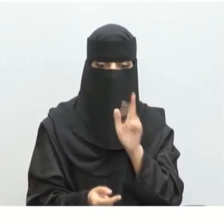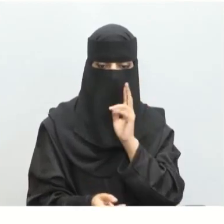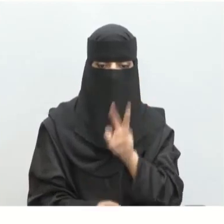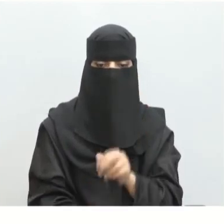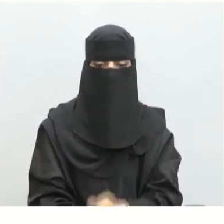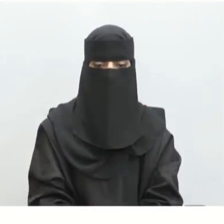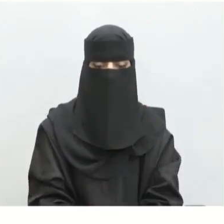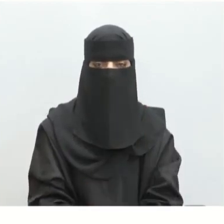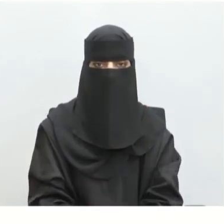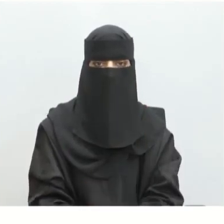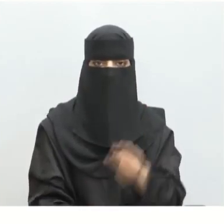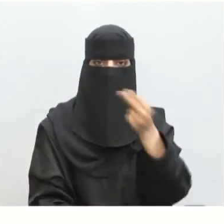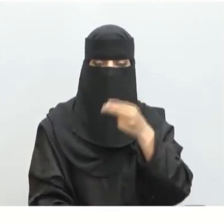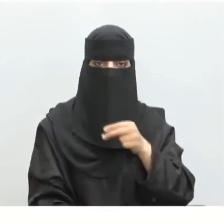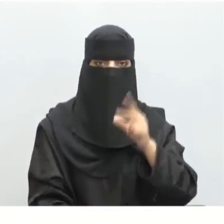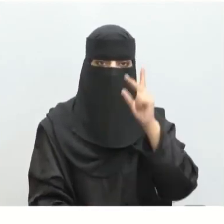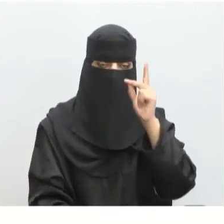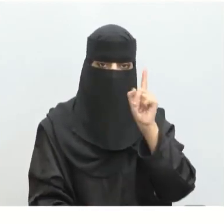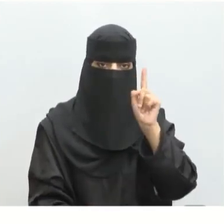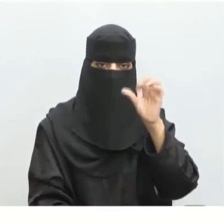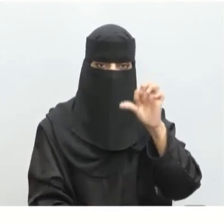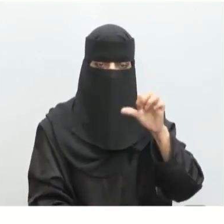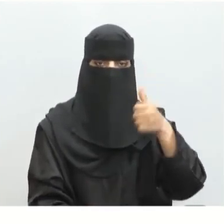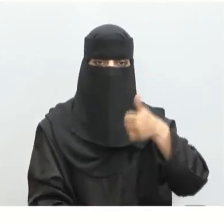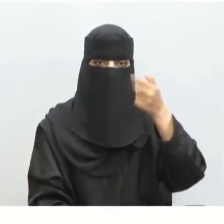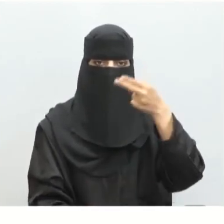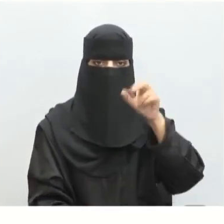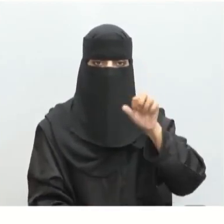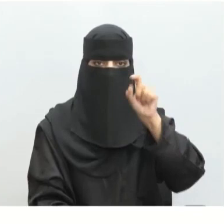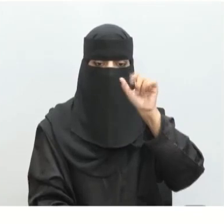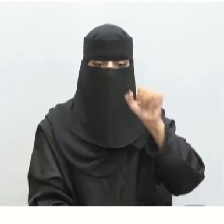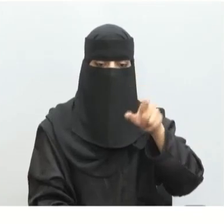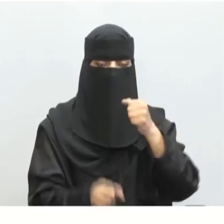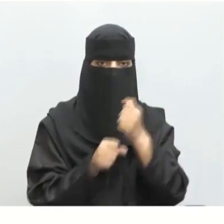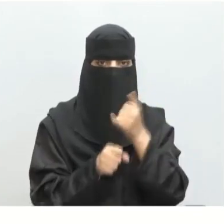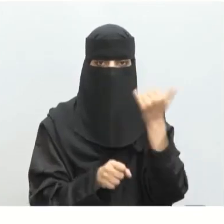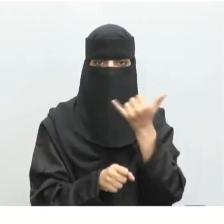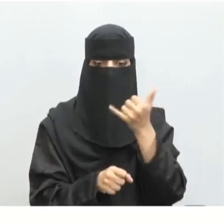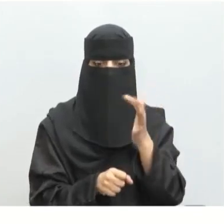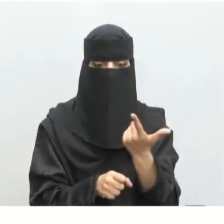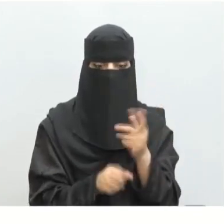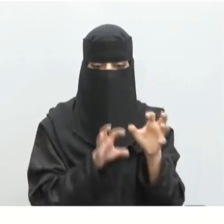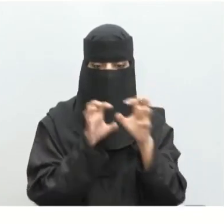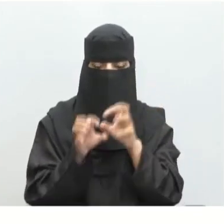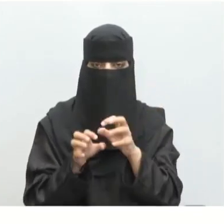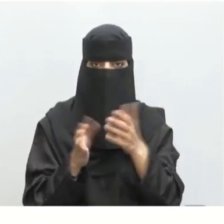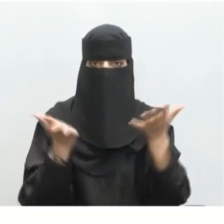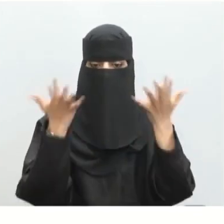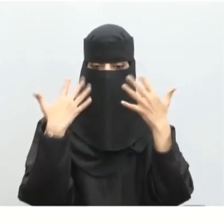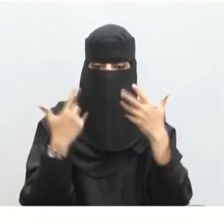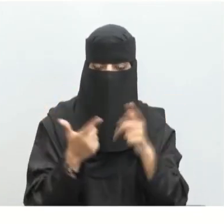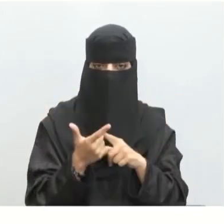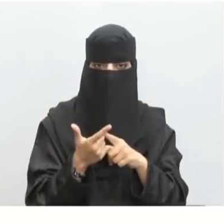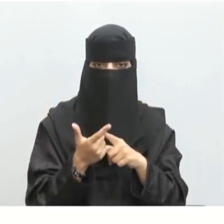ياتي الخرائط الطبوغرافيه مهمه لانها تمثل المناخ ام